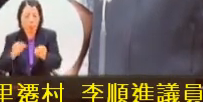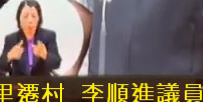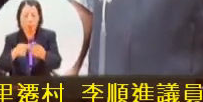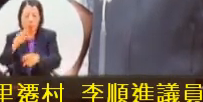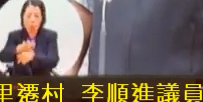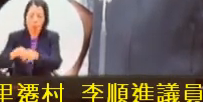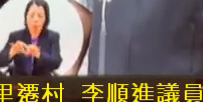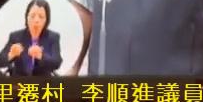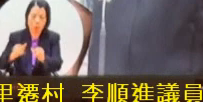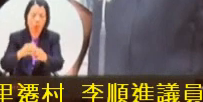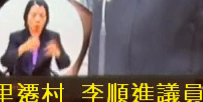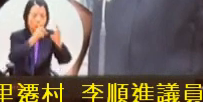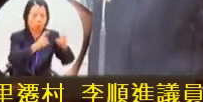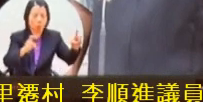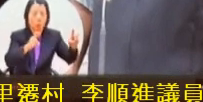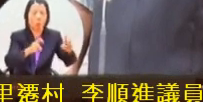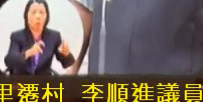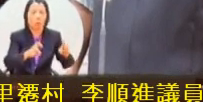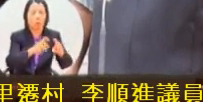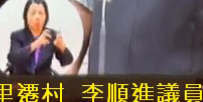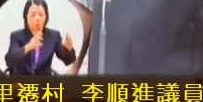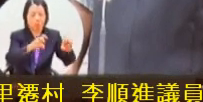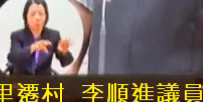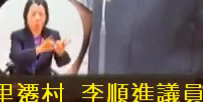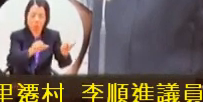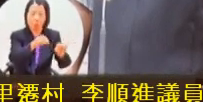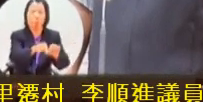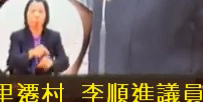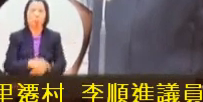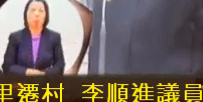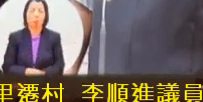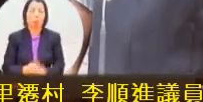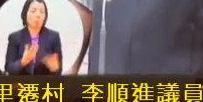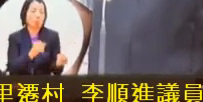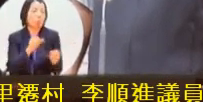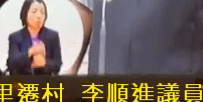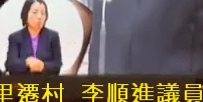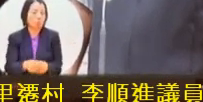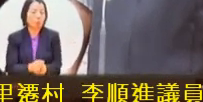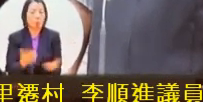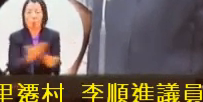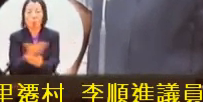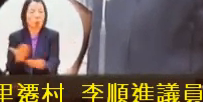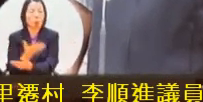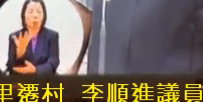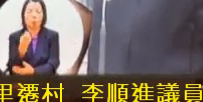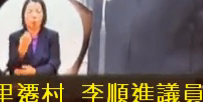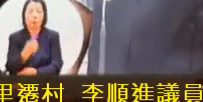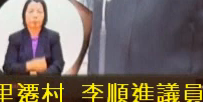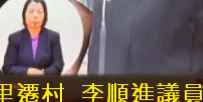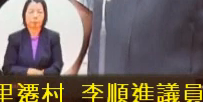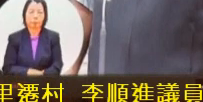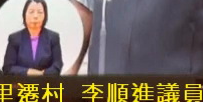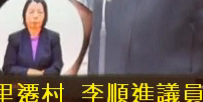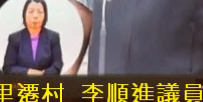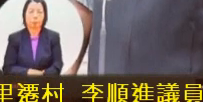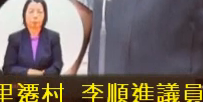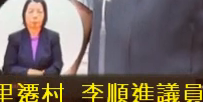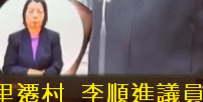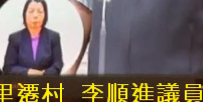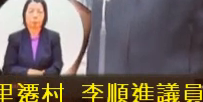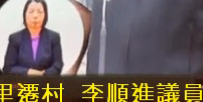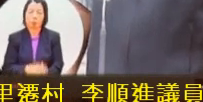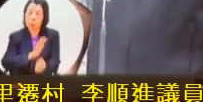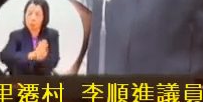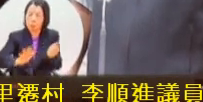宇站的这一些的那种状况，他就没有答应说要一品换一品的部分。那这一个当然就会造成